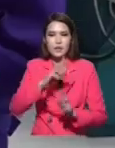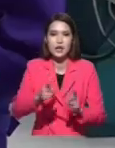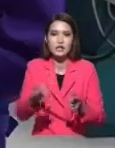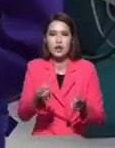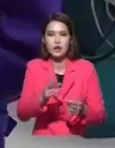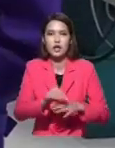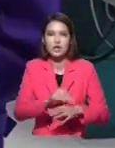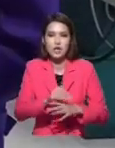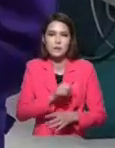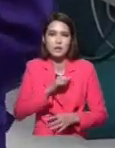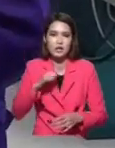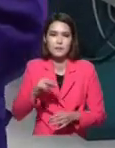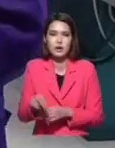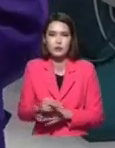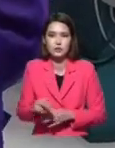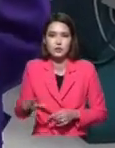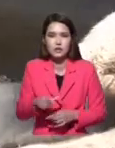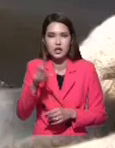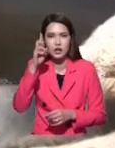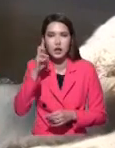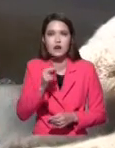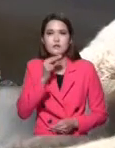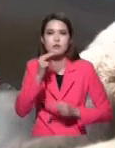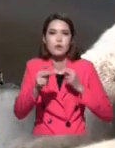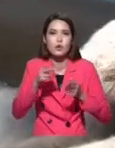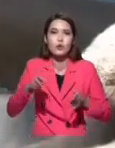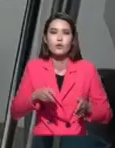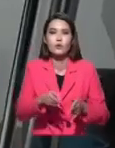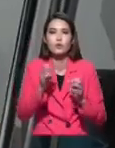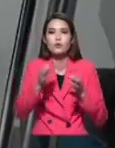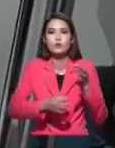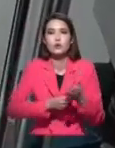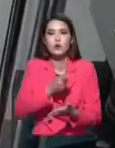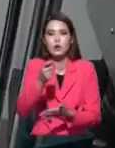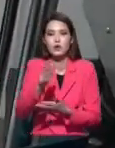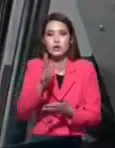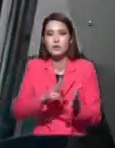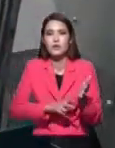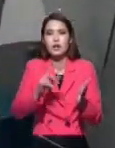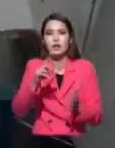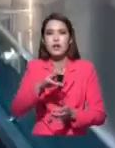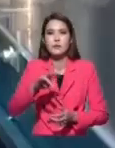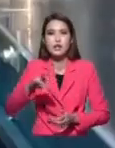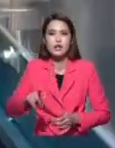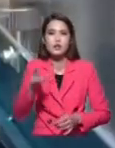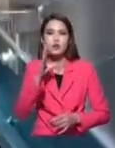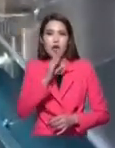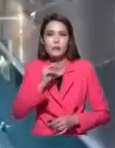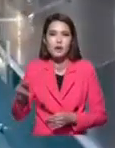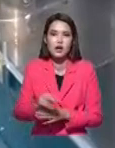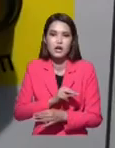добровольно устранить недоделки, чиновникам придется обращаться в суд. Отмечу, в этом году выделен 81 миллиард тенге, чтобы